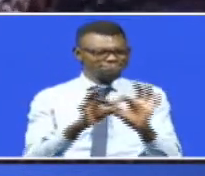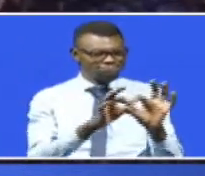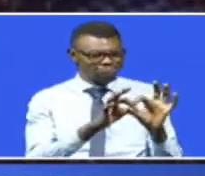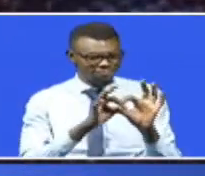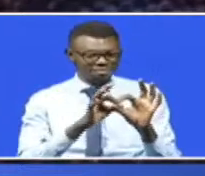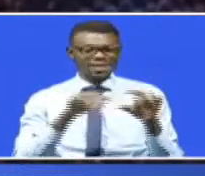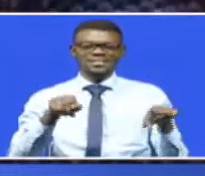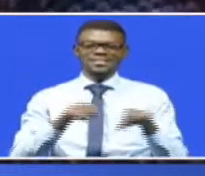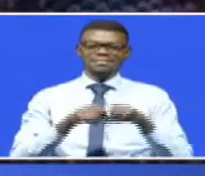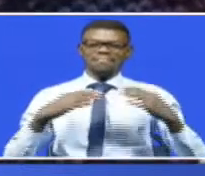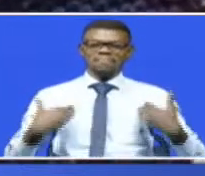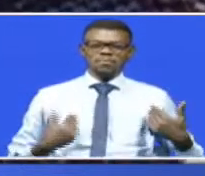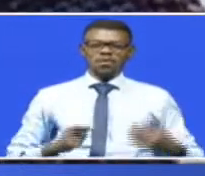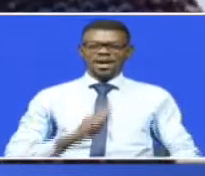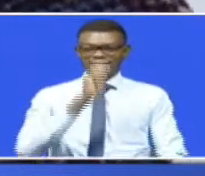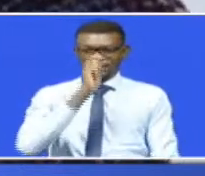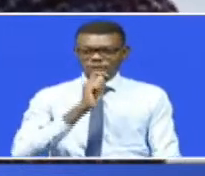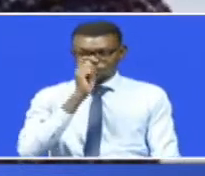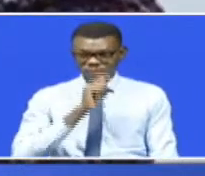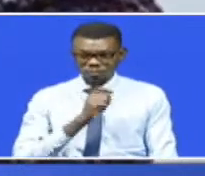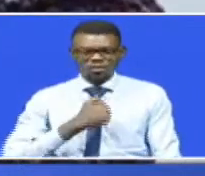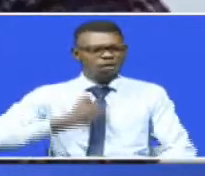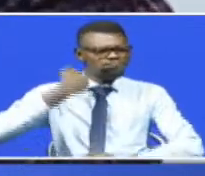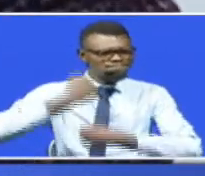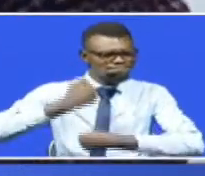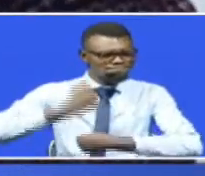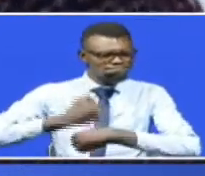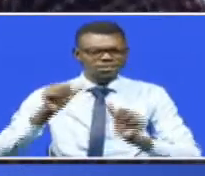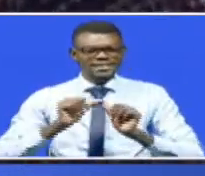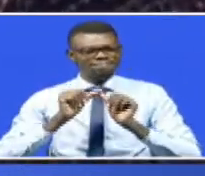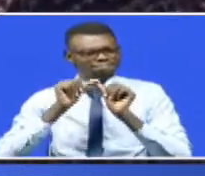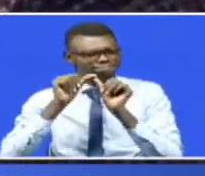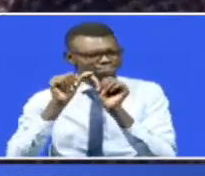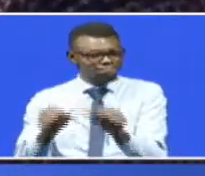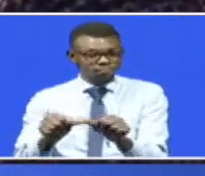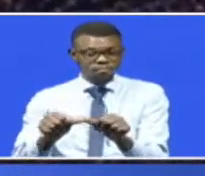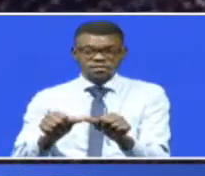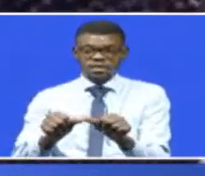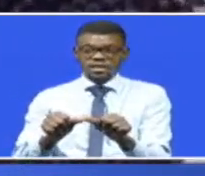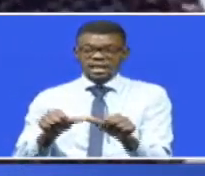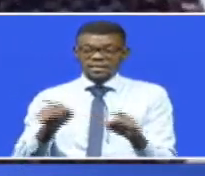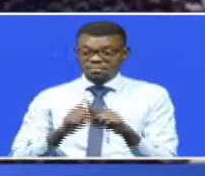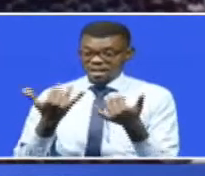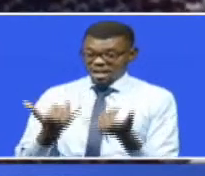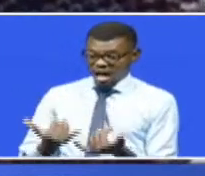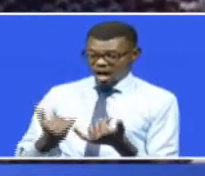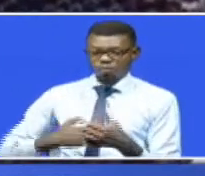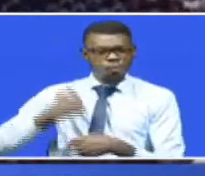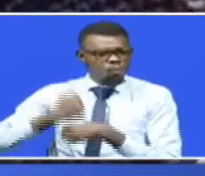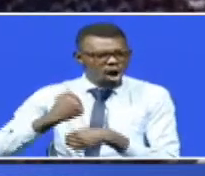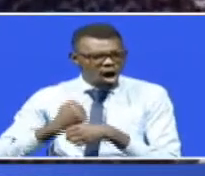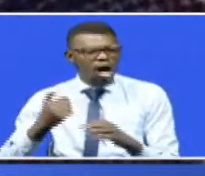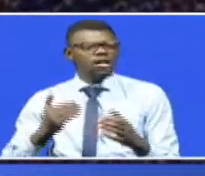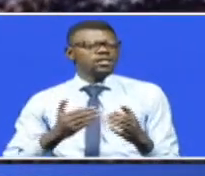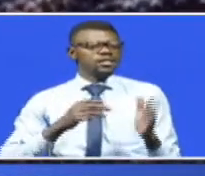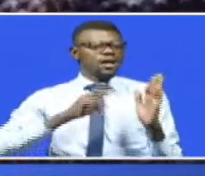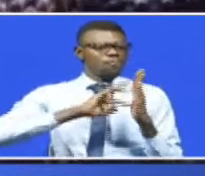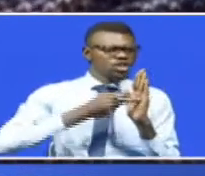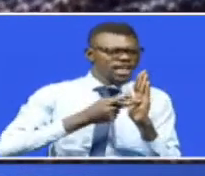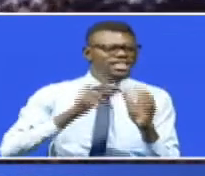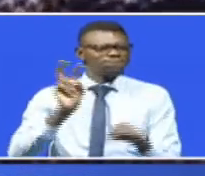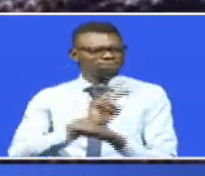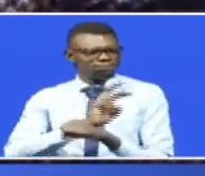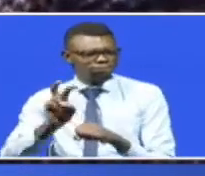kama Watanzania. Tuendelee kuchapa kazi. Kama sisi tulivyokuja, tunachapa kazi, tunaangalia miradi.